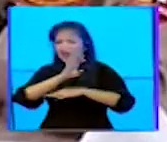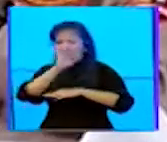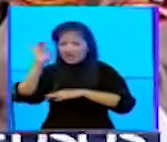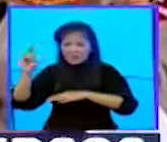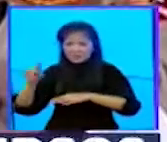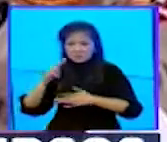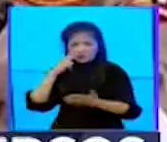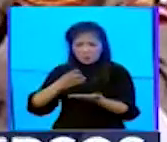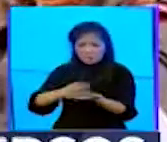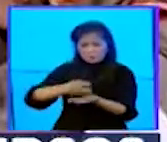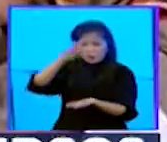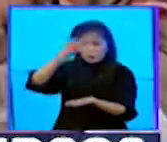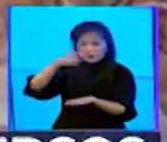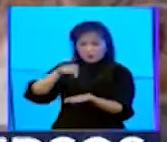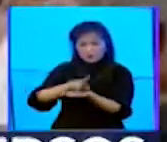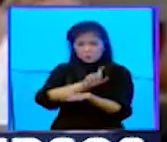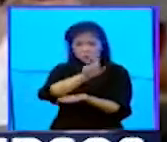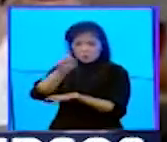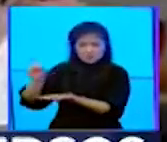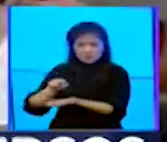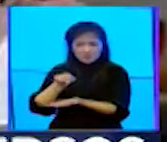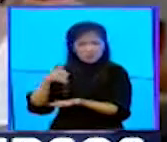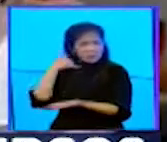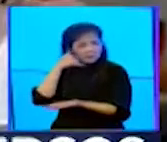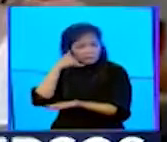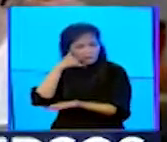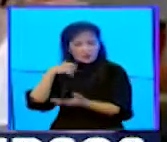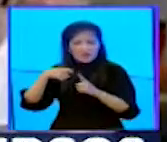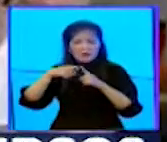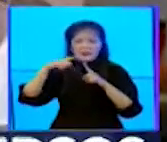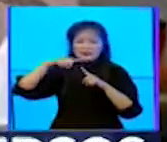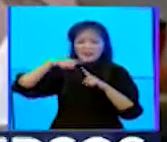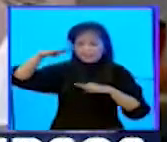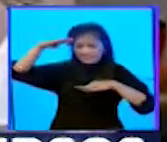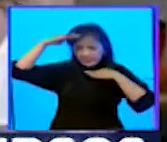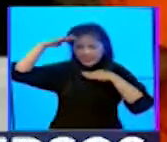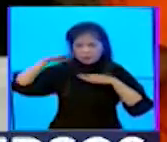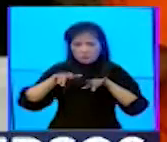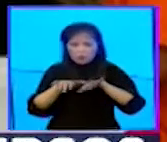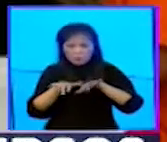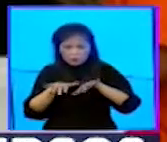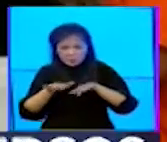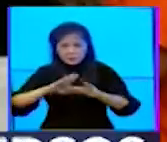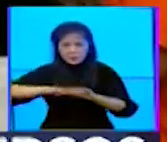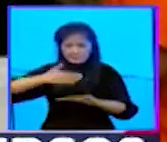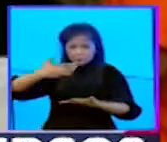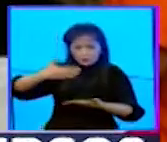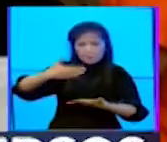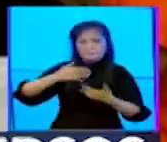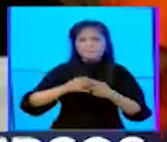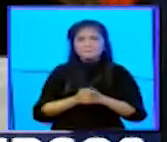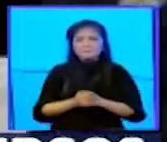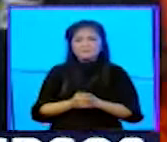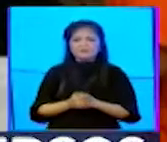molotov, cat semprot, telepon genggam, KTP, harddisk, dan komputer. Sementara itu, Direktur Tindak Pidana